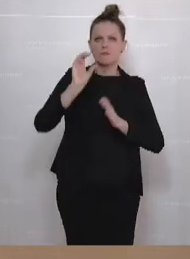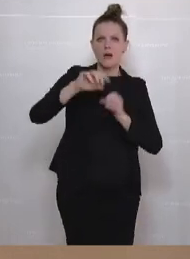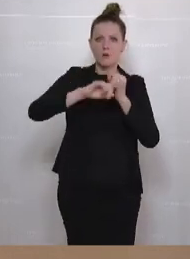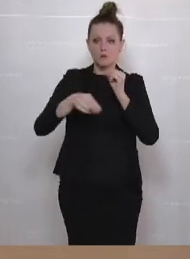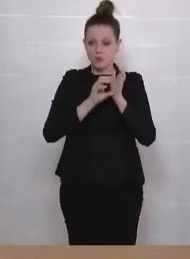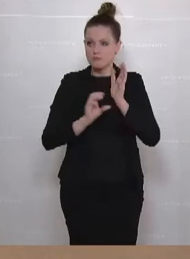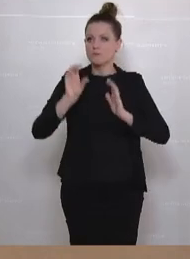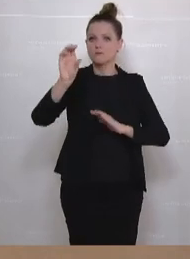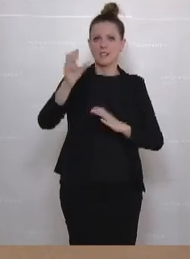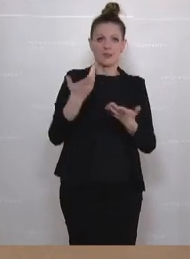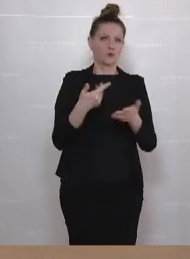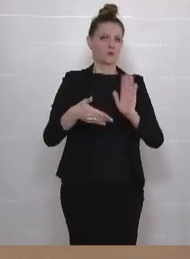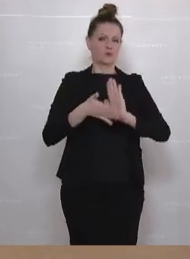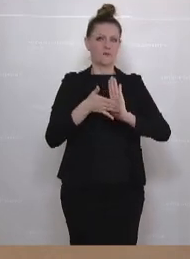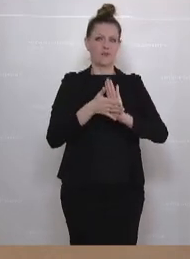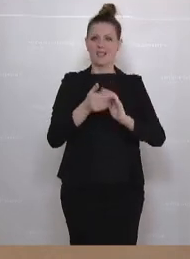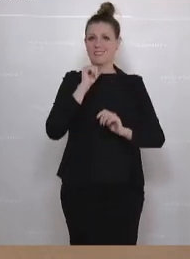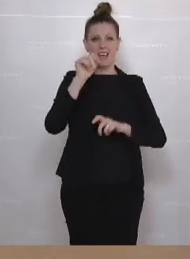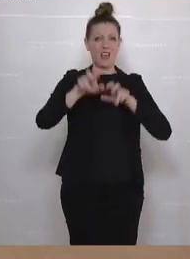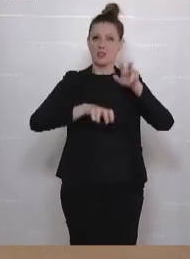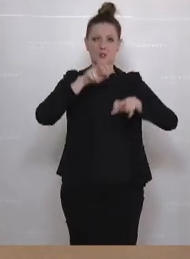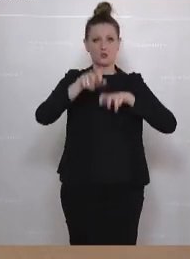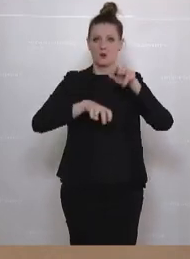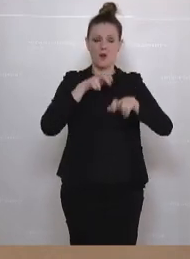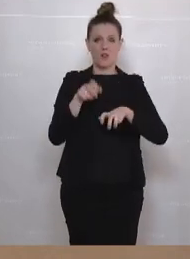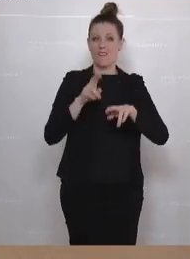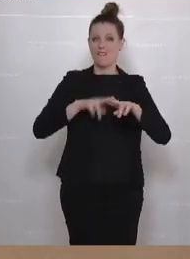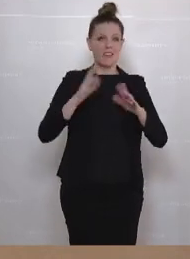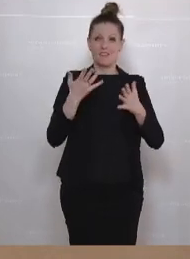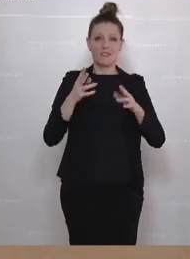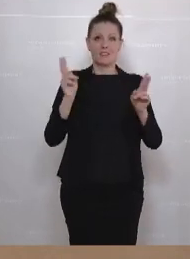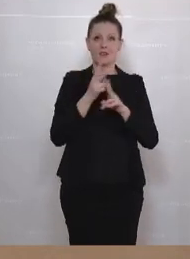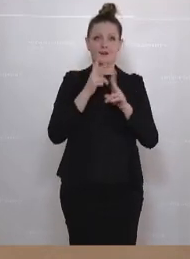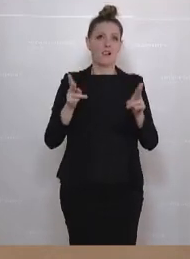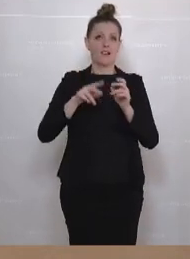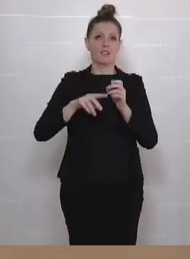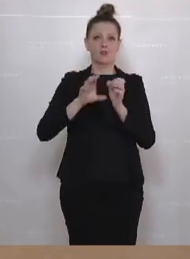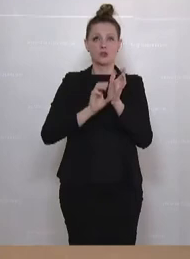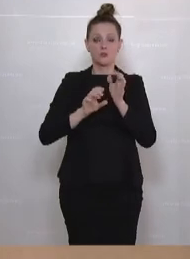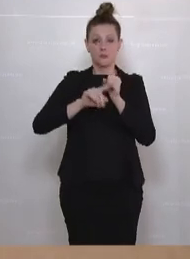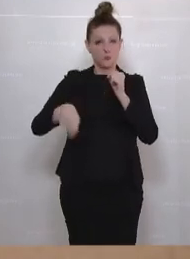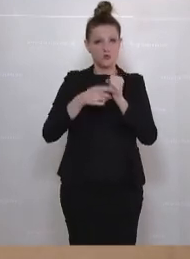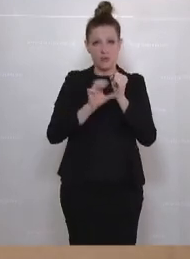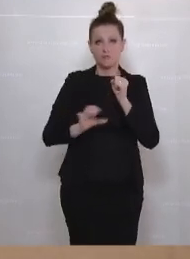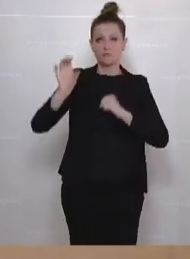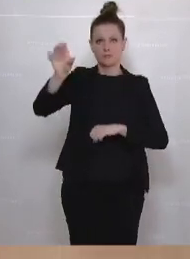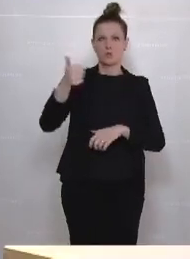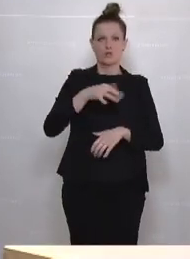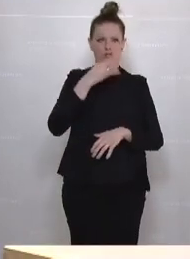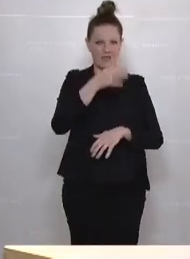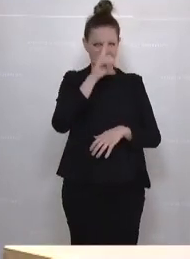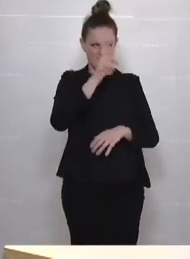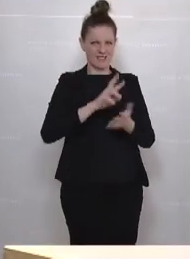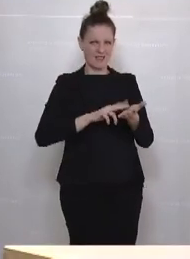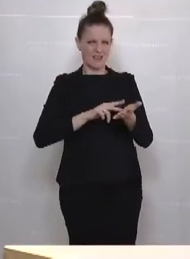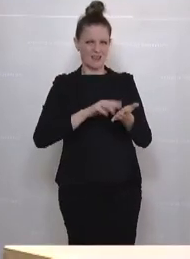zahlen können, das ist ja schon der Beweis, es ist keine Steuer, weil das könnten wir sonst gar nicht aus dem Budget zahlen. Zusatzfrage? Herr Minister, Sie wissen, dass die